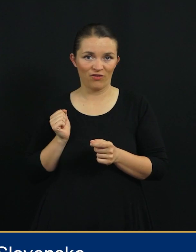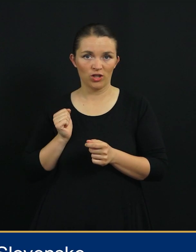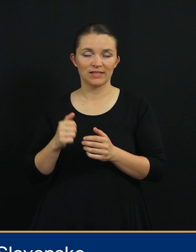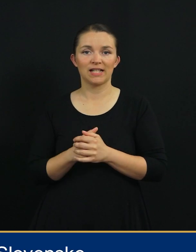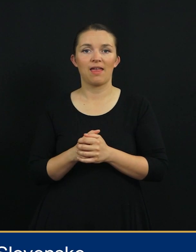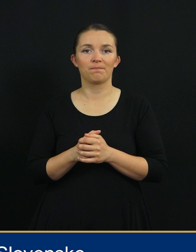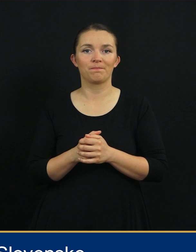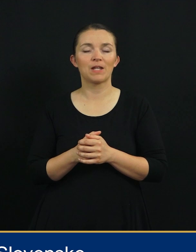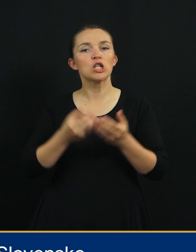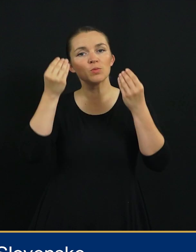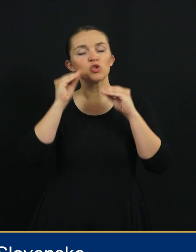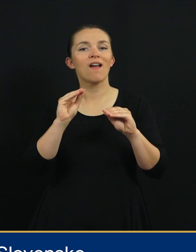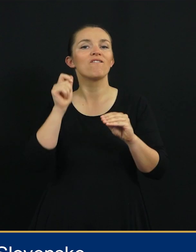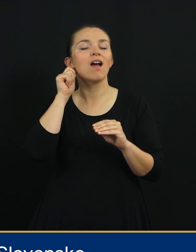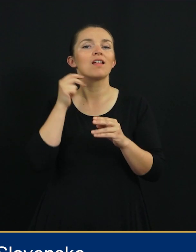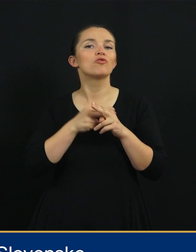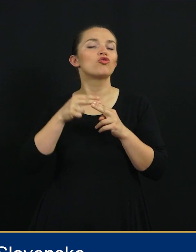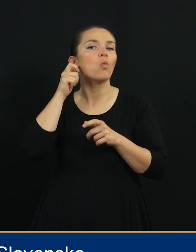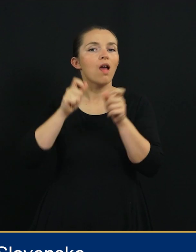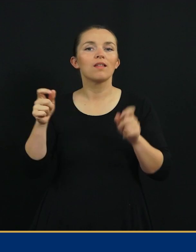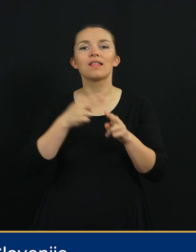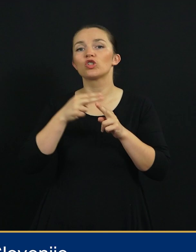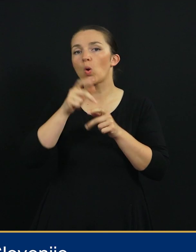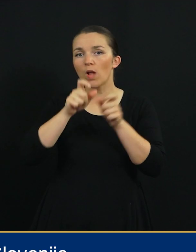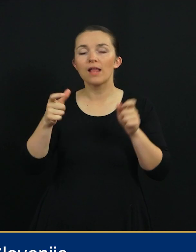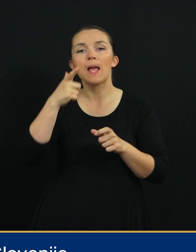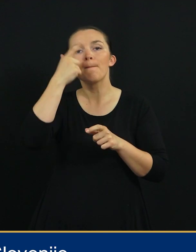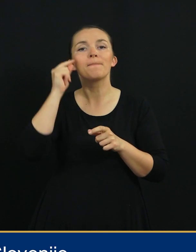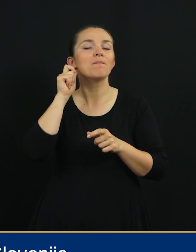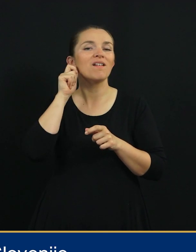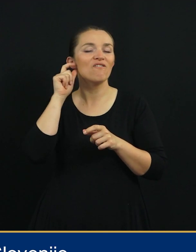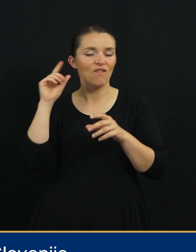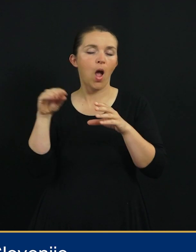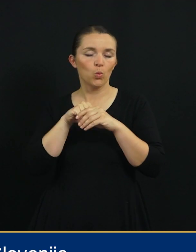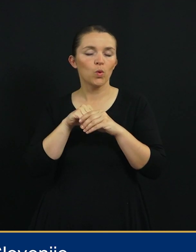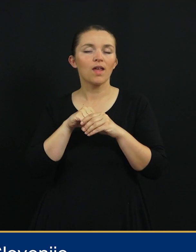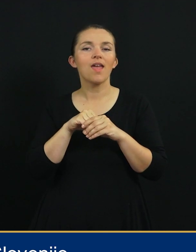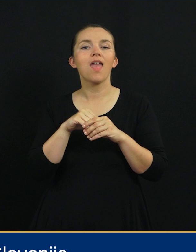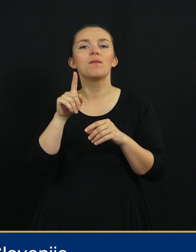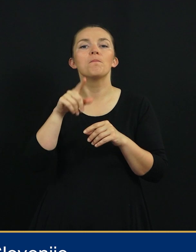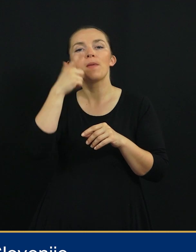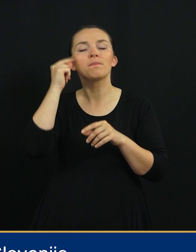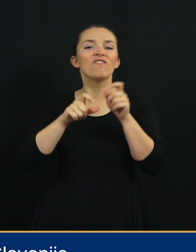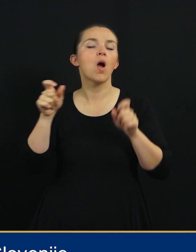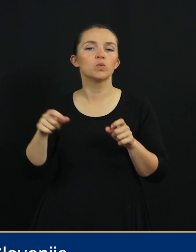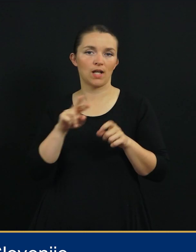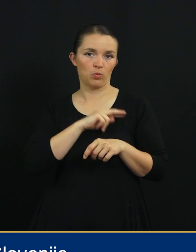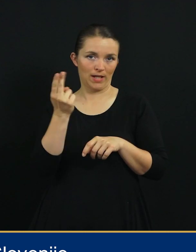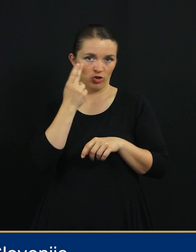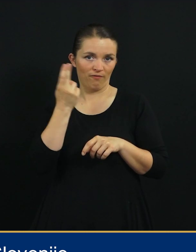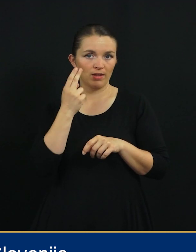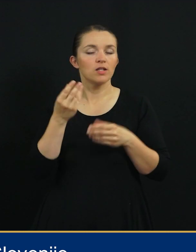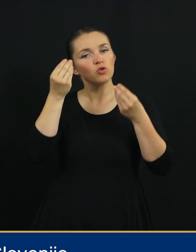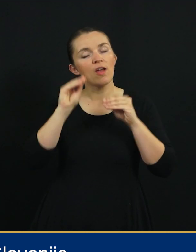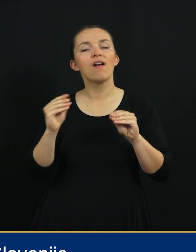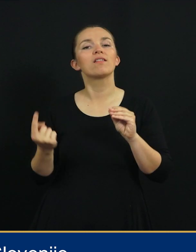vojske, spoštovane državljanke in državljani, prebivalke in prebivalci Republike Slovenije, spoštovani